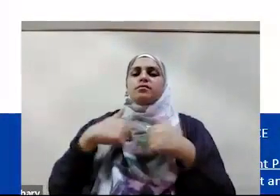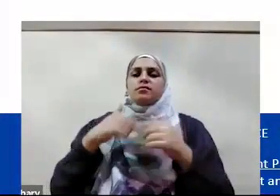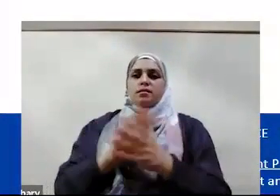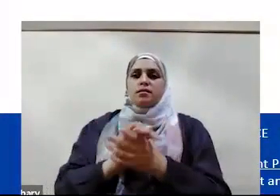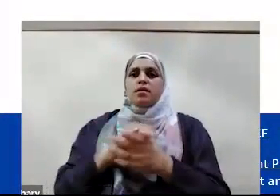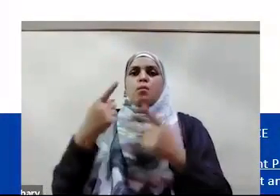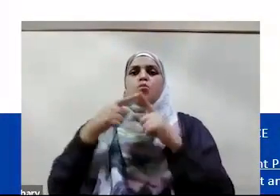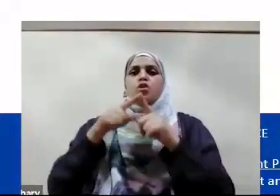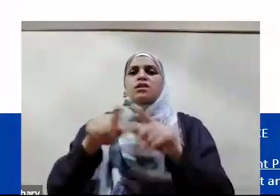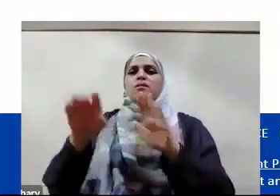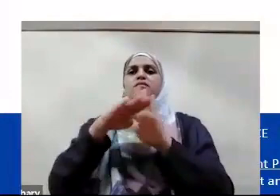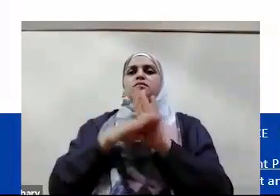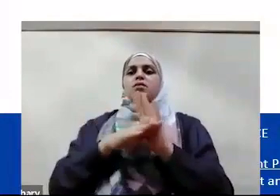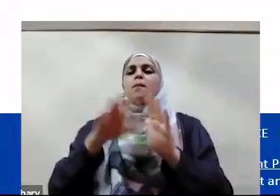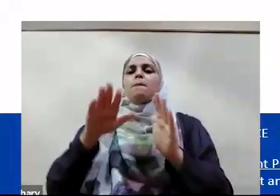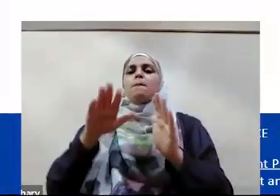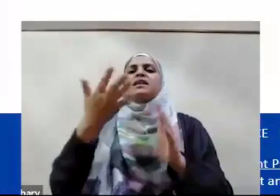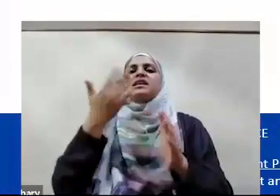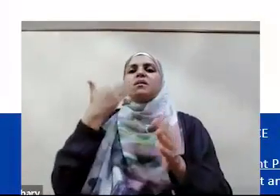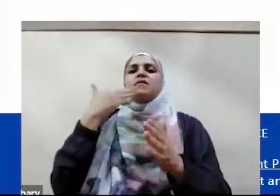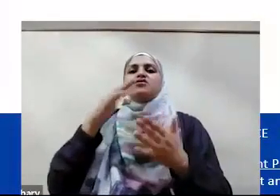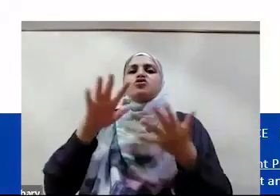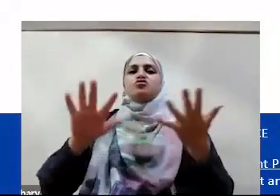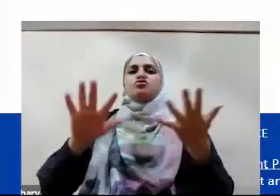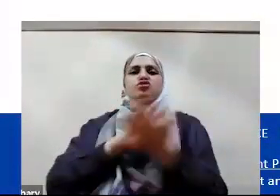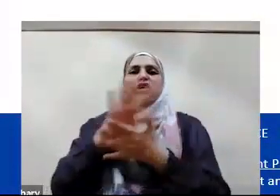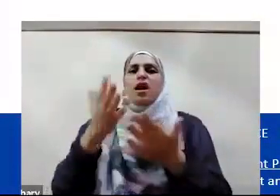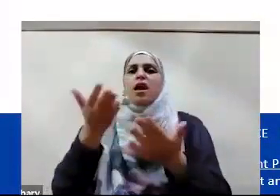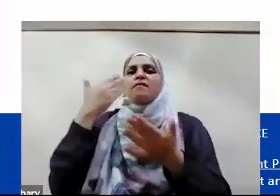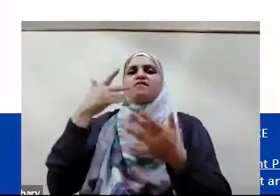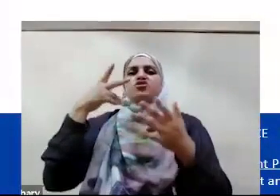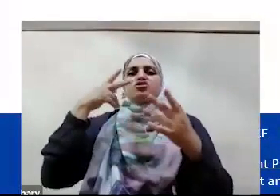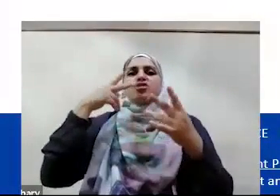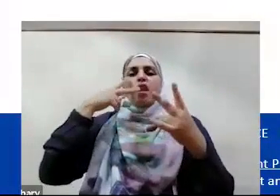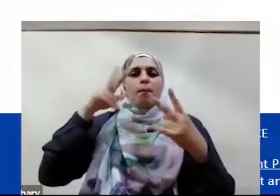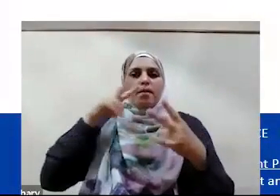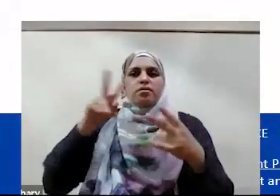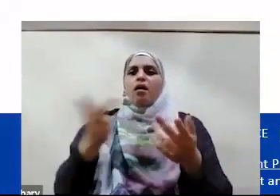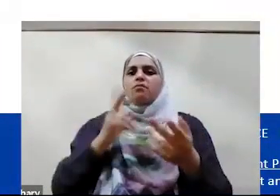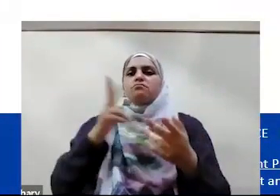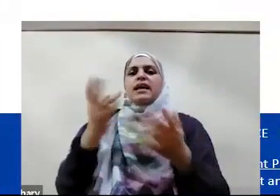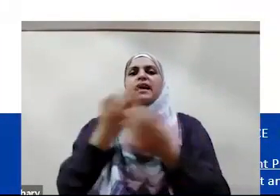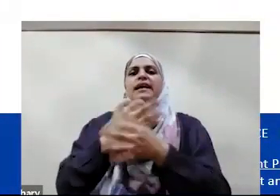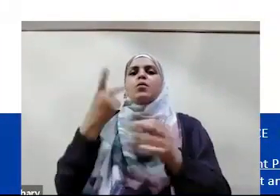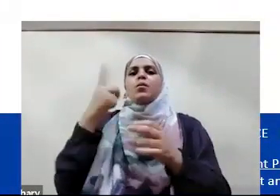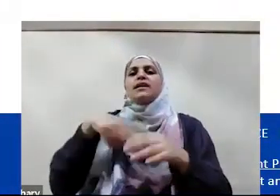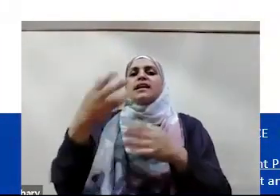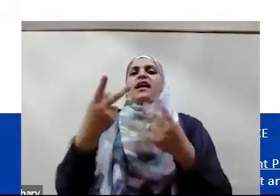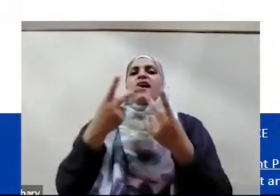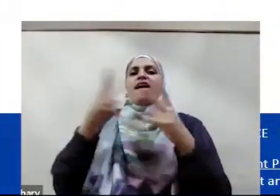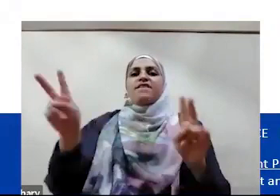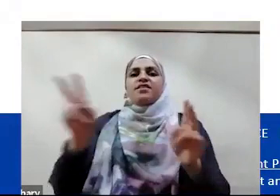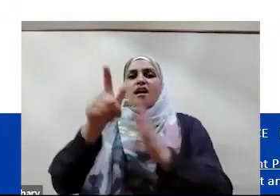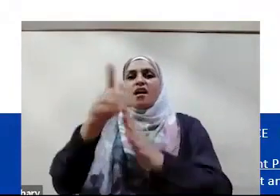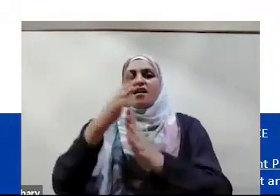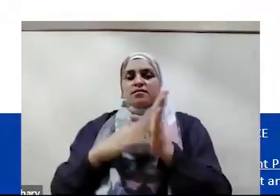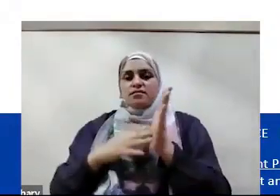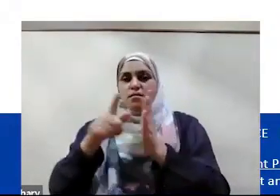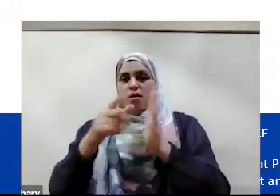للسيستم ما يحصلش أي لخبطة. وأفتح الأبليكيشن ده غالبا هيبقى